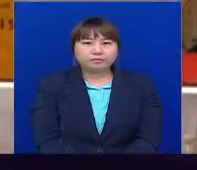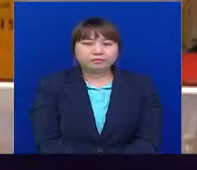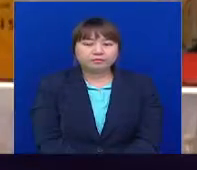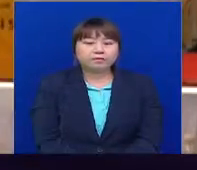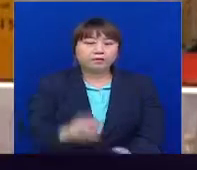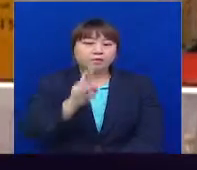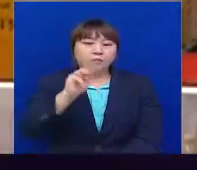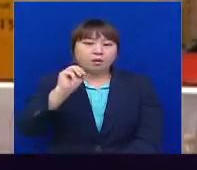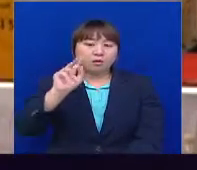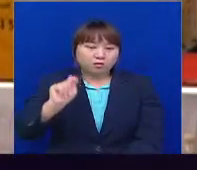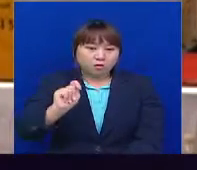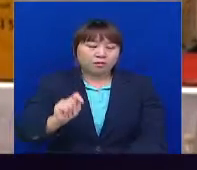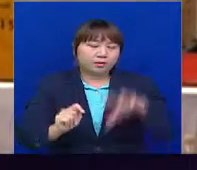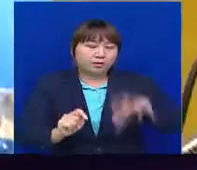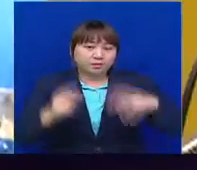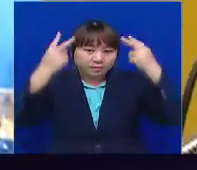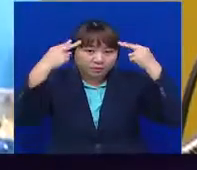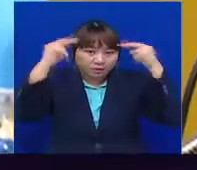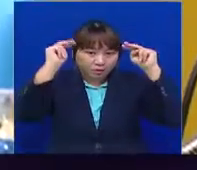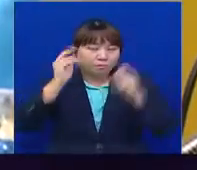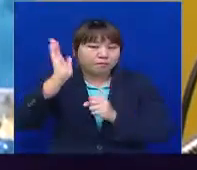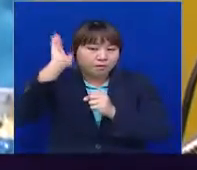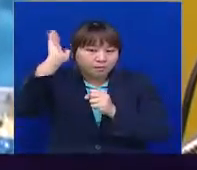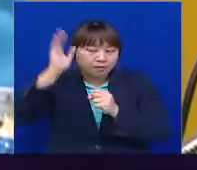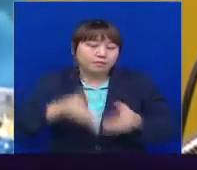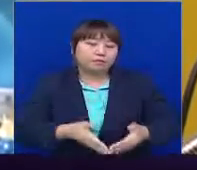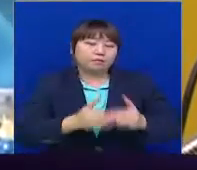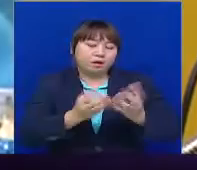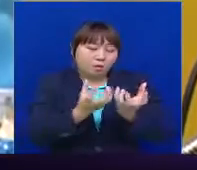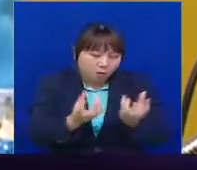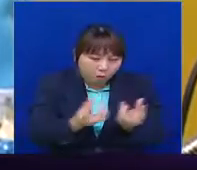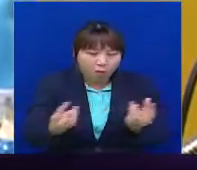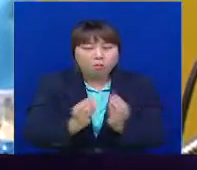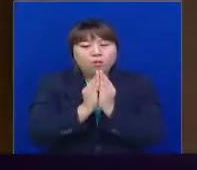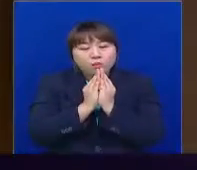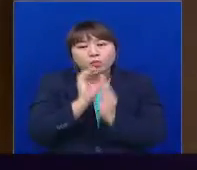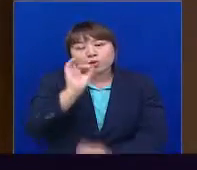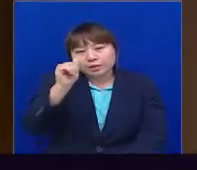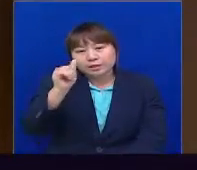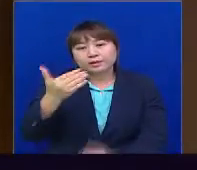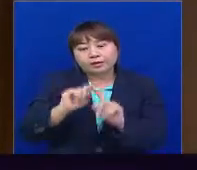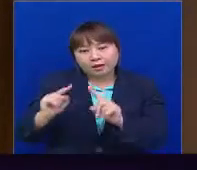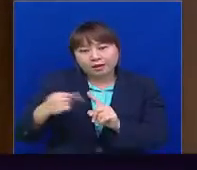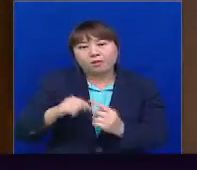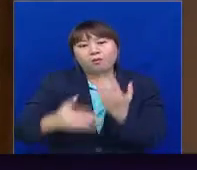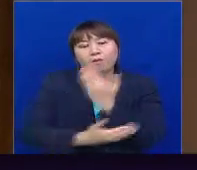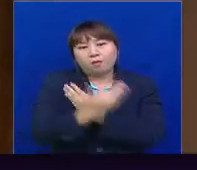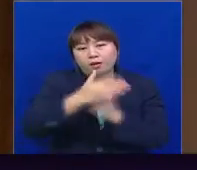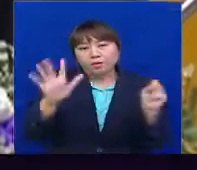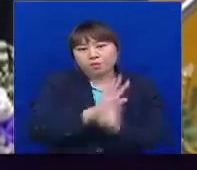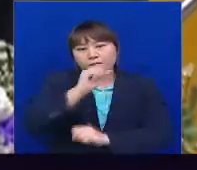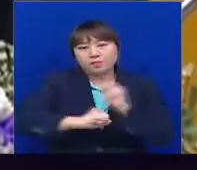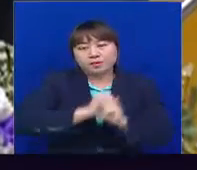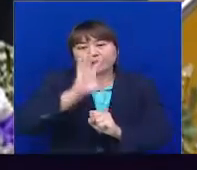รัฐมนตรีประจำสำนักนายกรัฐมนตรีแถลงการจัดสร้างวัตถุมงคลพระโพธิสัตว์ที่กวางดึกในโอกาสครบรอบ40